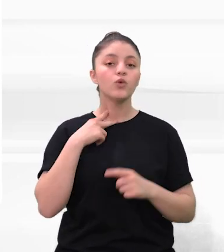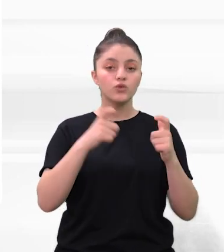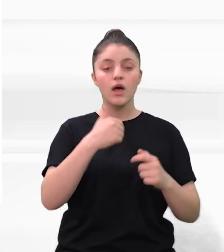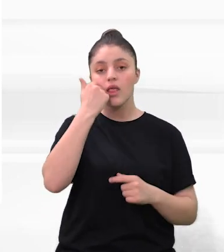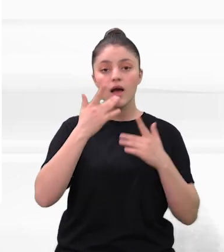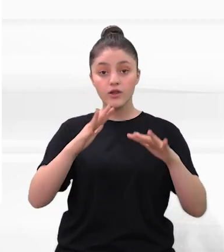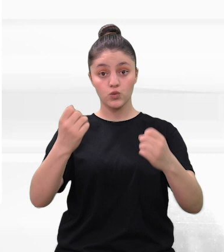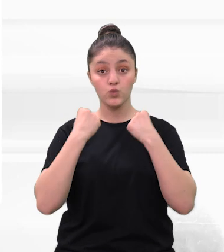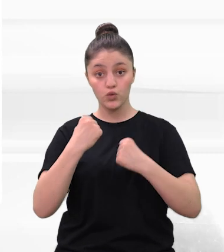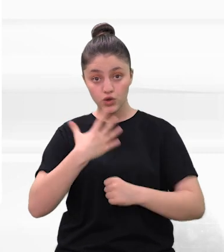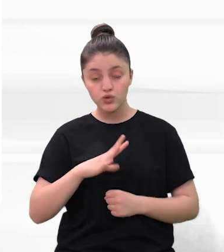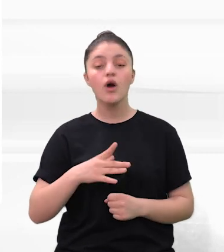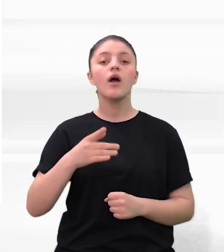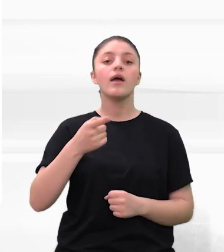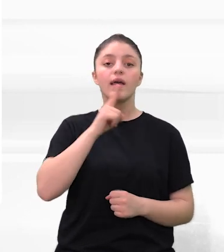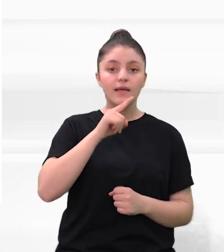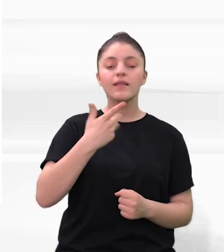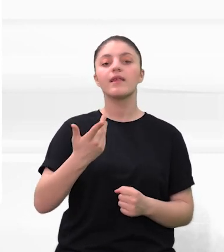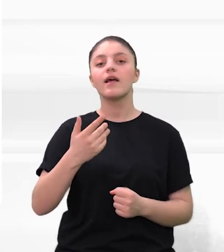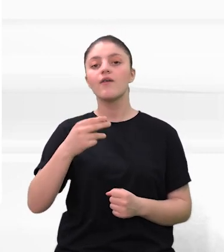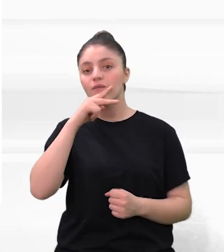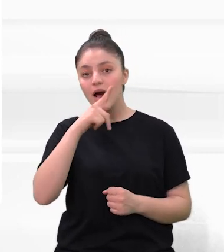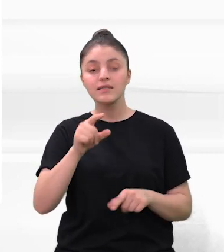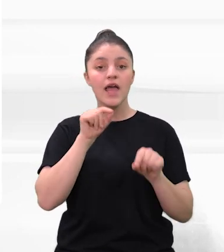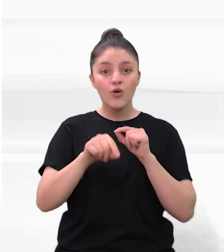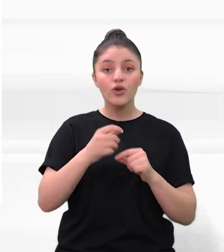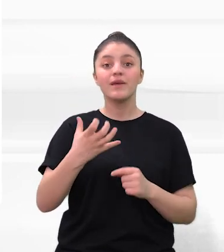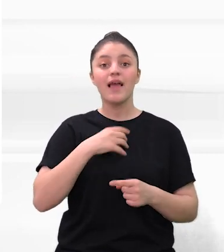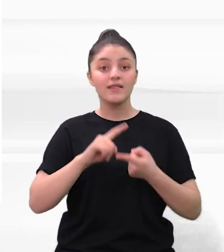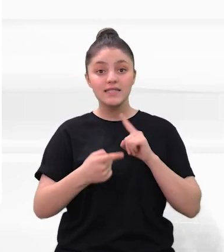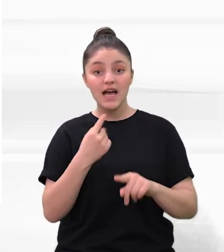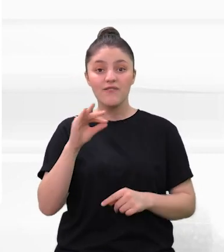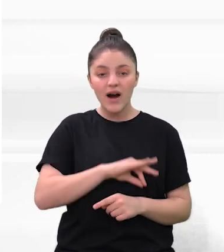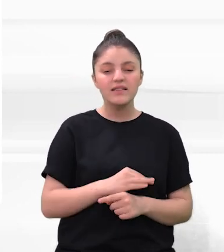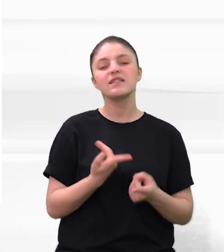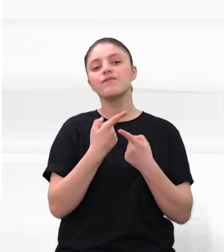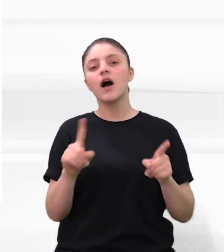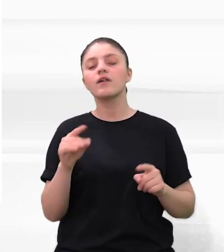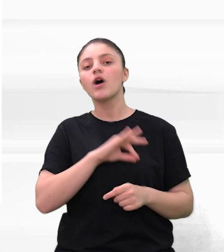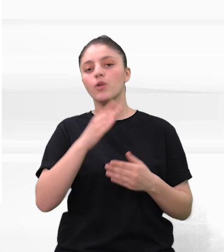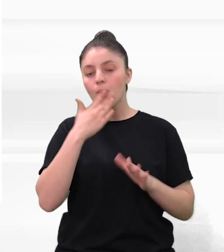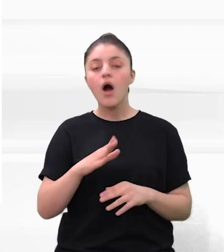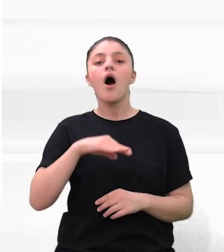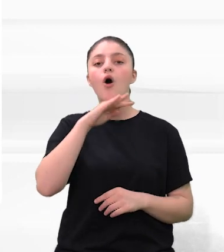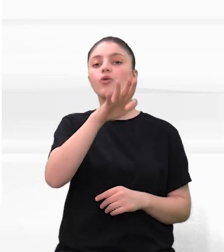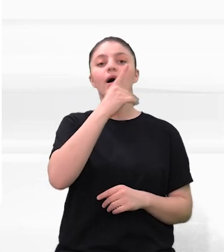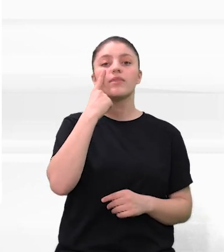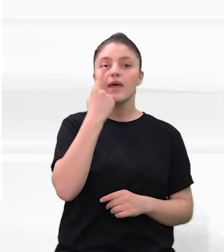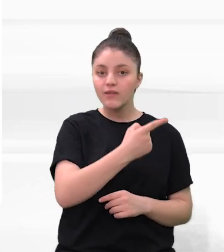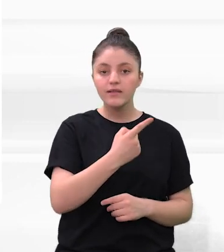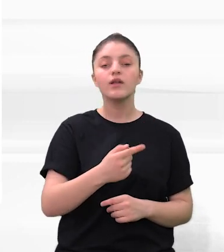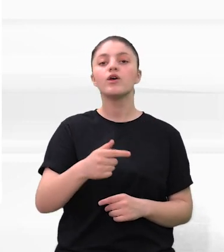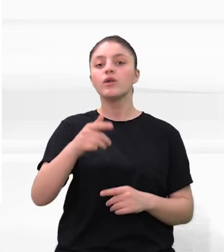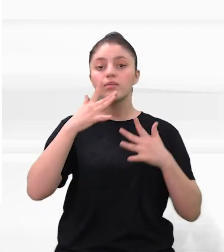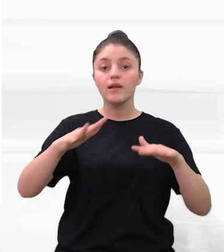Akdeniz'de güç kazanmasını İngiltere ve Fransa'nın ekonomik ve siyasi çıkarlarına ters düşmesi Avrupalı devletlerin boğazların kapalı